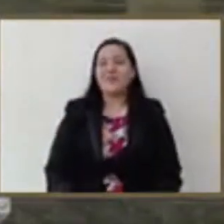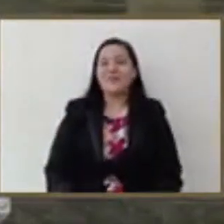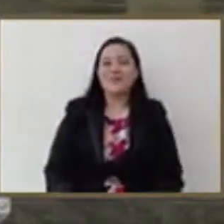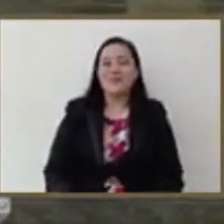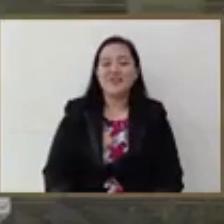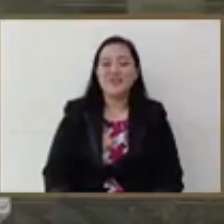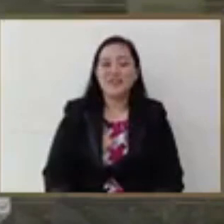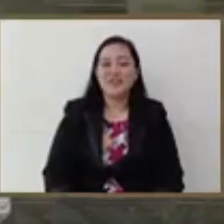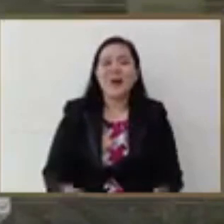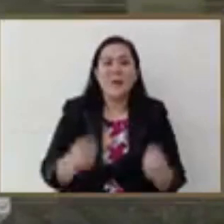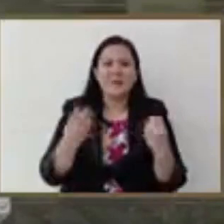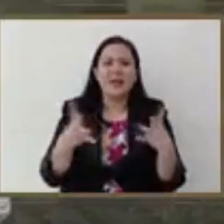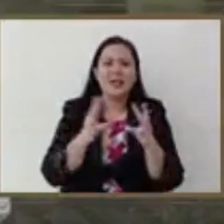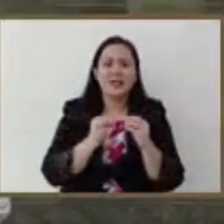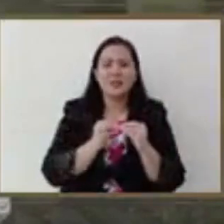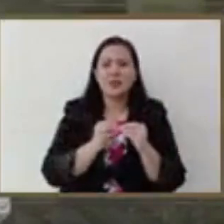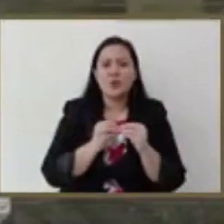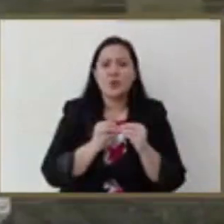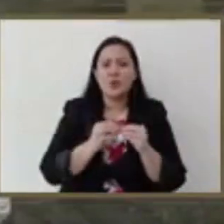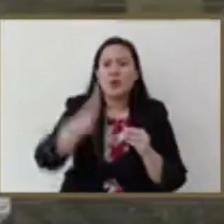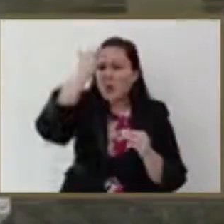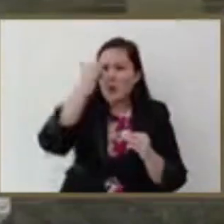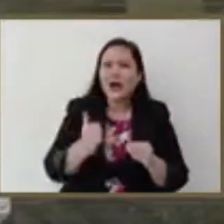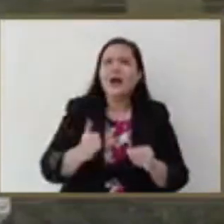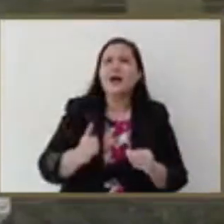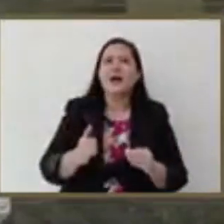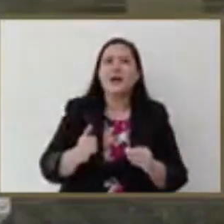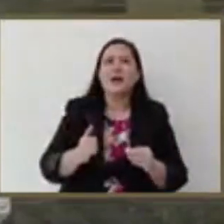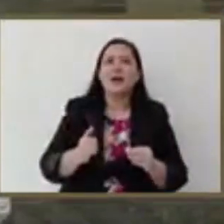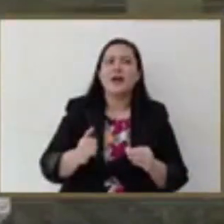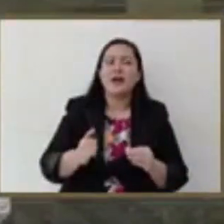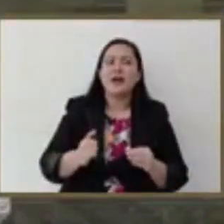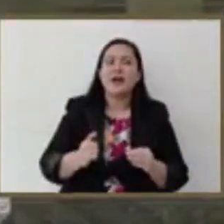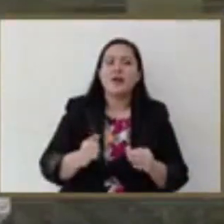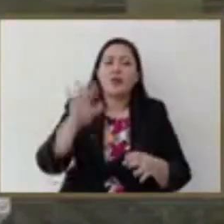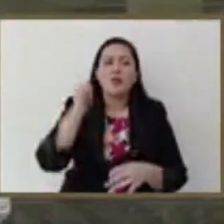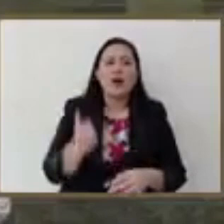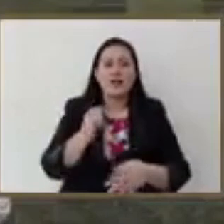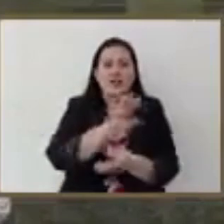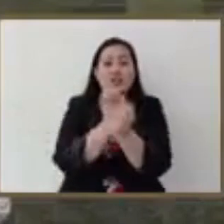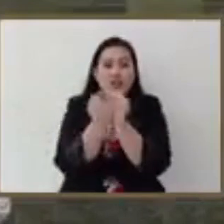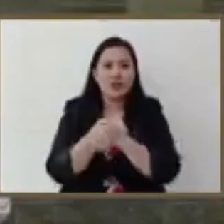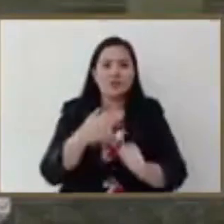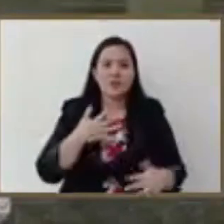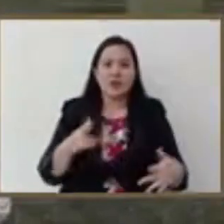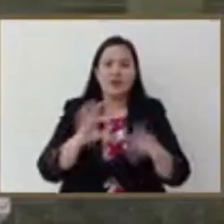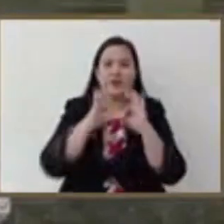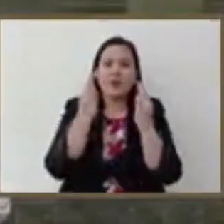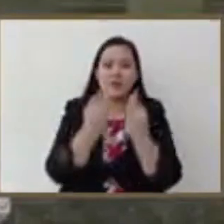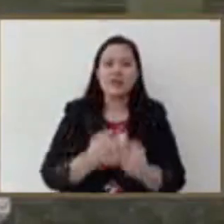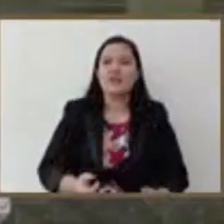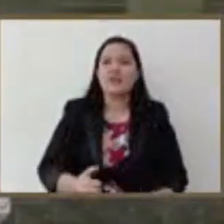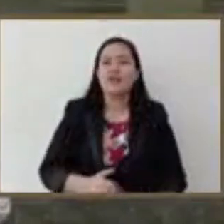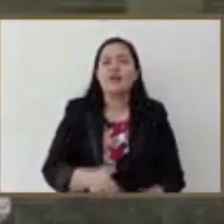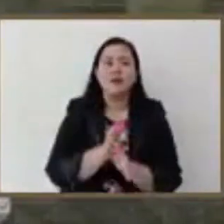Marami pa, hindi lamang po yan, bakit bigla na lang nagbago ang aking asawa, bakit yung anak ko ayaw nang umuwi, bakit, you know, there's